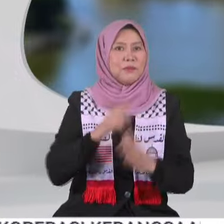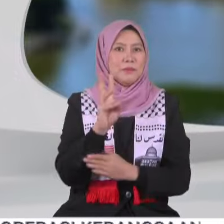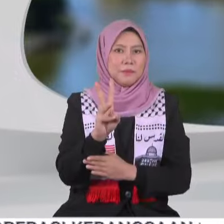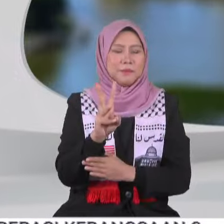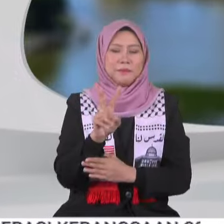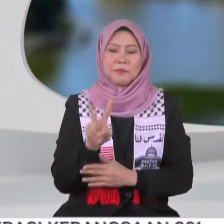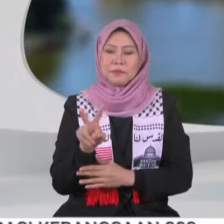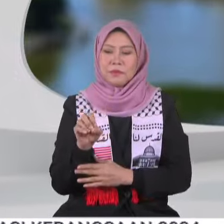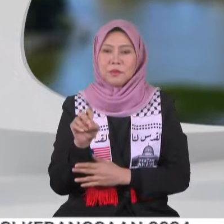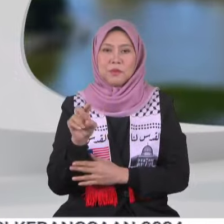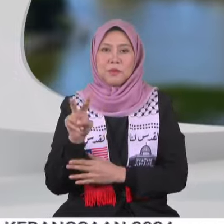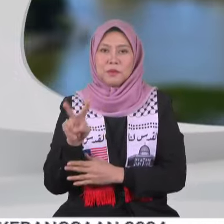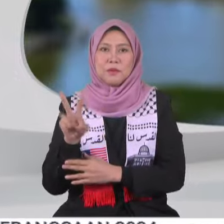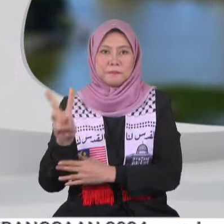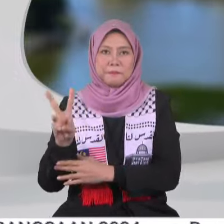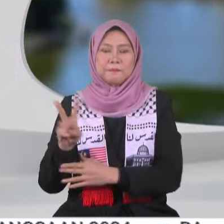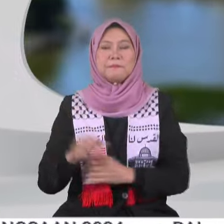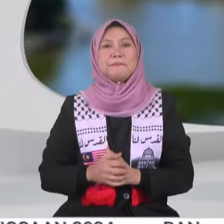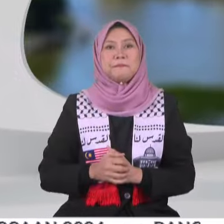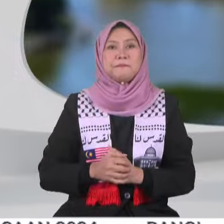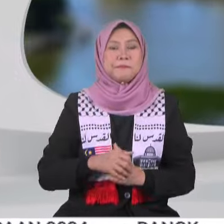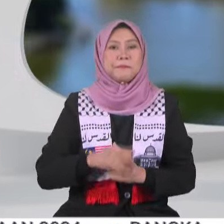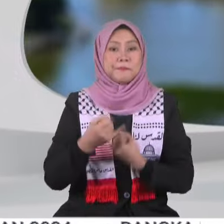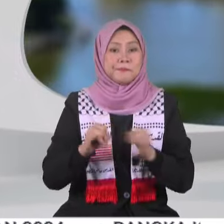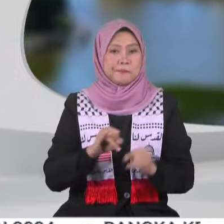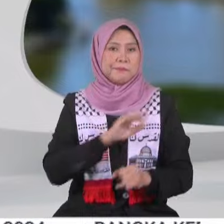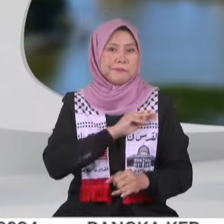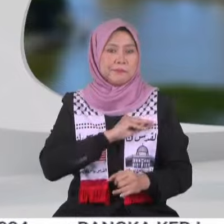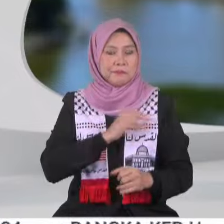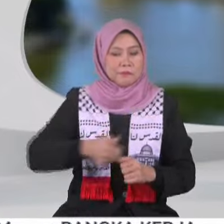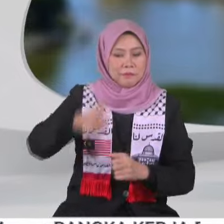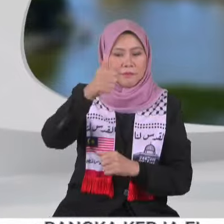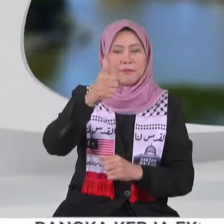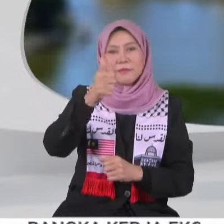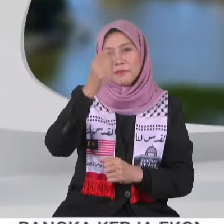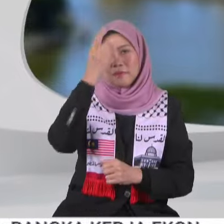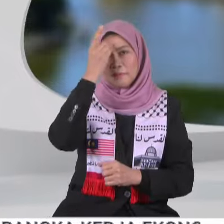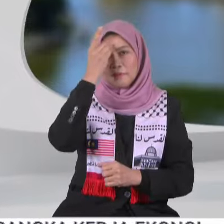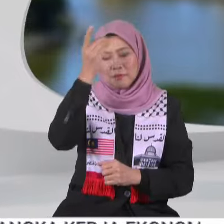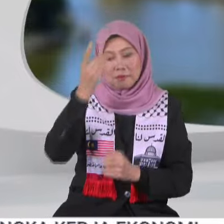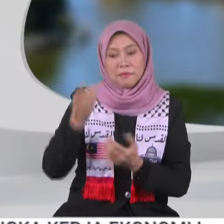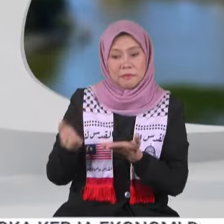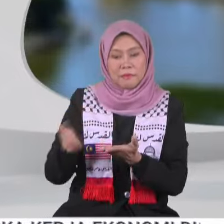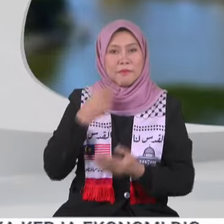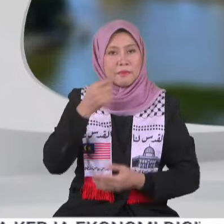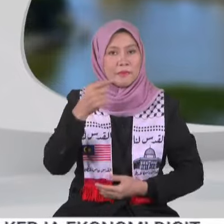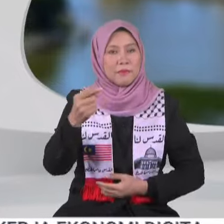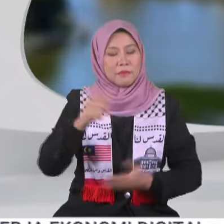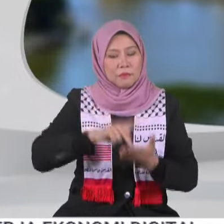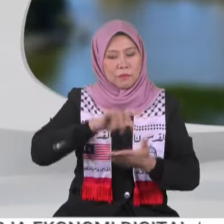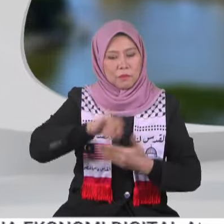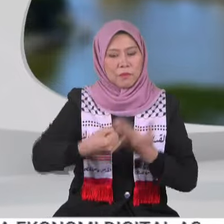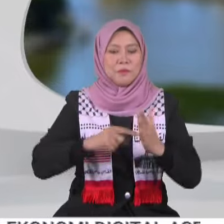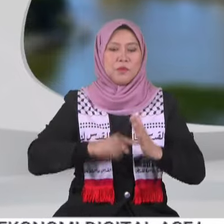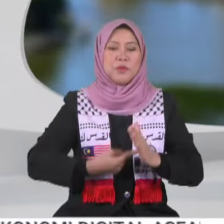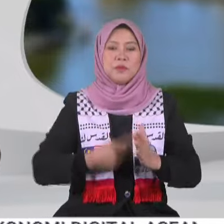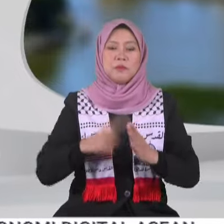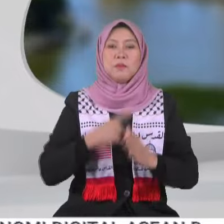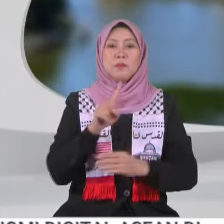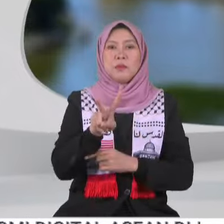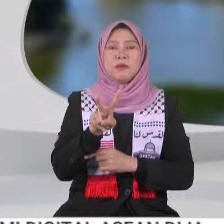Jun 2026. Timbalan Menteri Infrastruktur dan Pembangunan Pelabuhan Sarawak, Dato' Insinyur Adil Lariwo berkata, projek yang bermula Februari